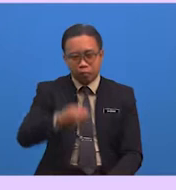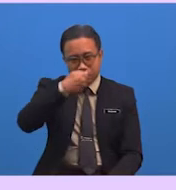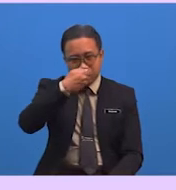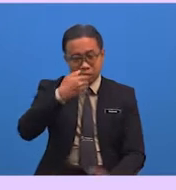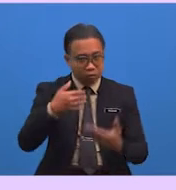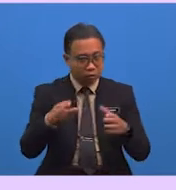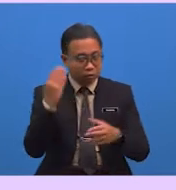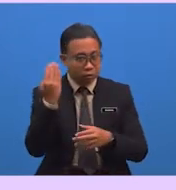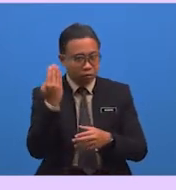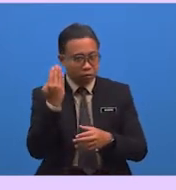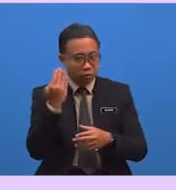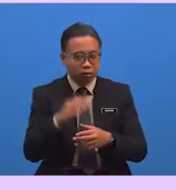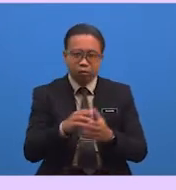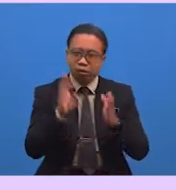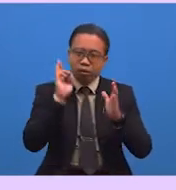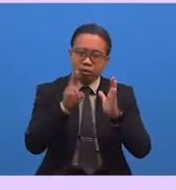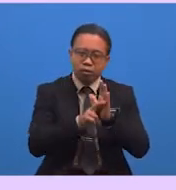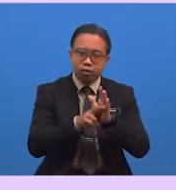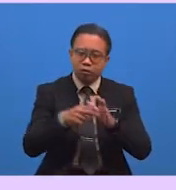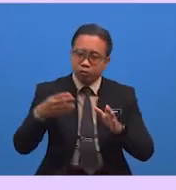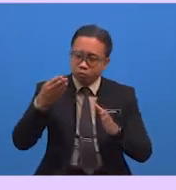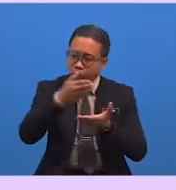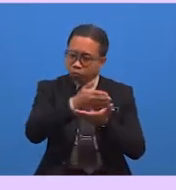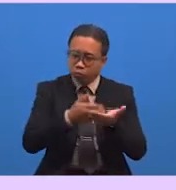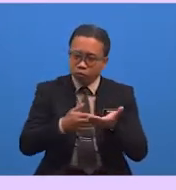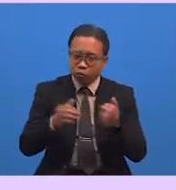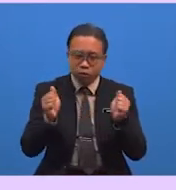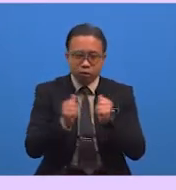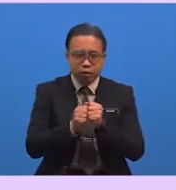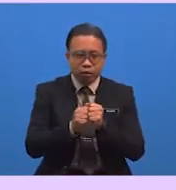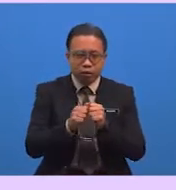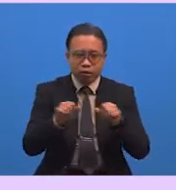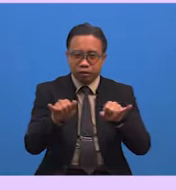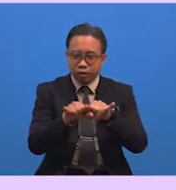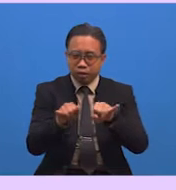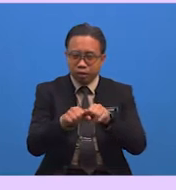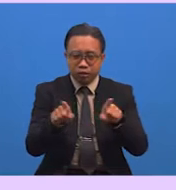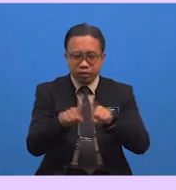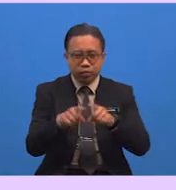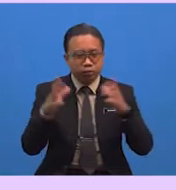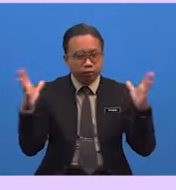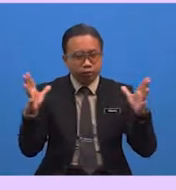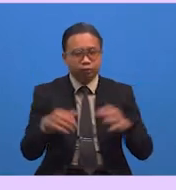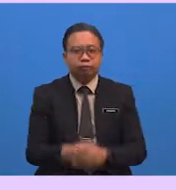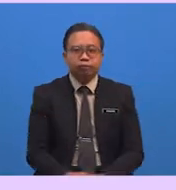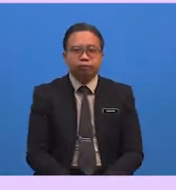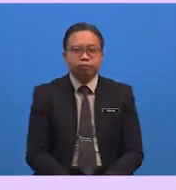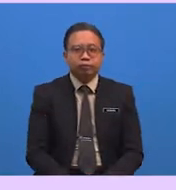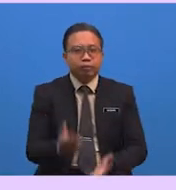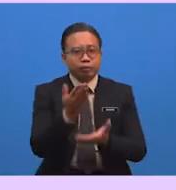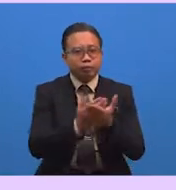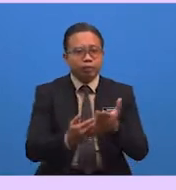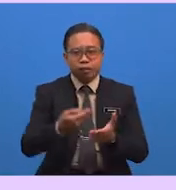rajah menunjukkan pizza yang dipotong dengan saiz yang sama besar.